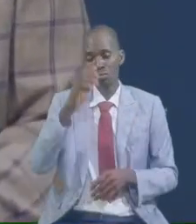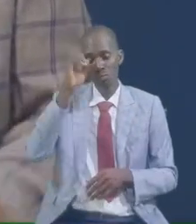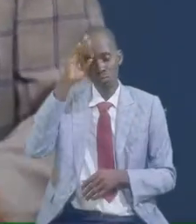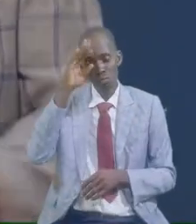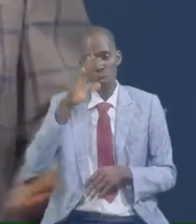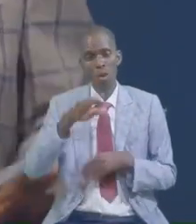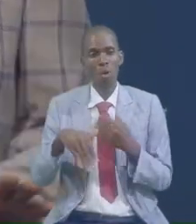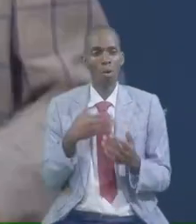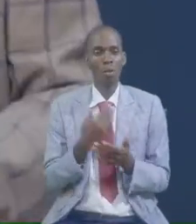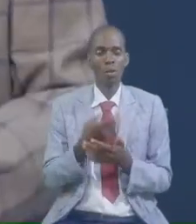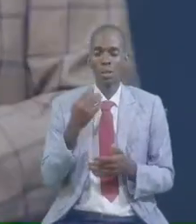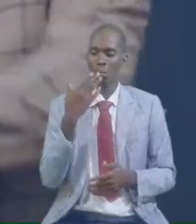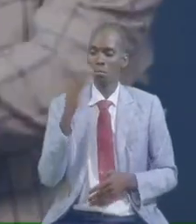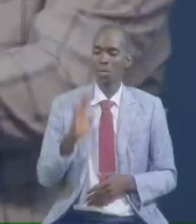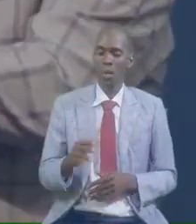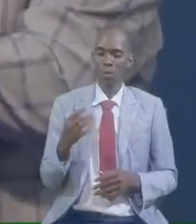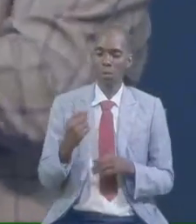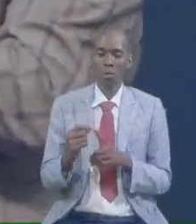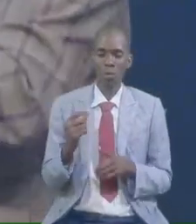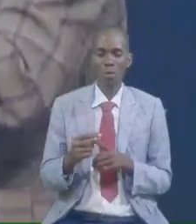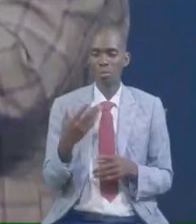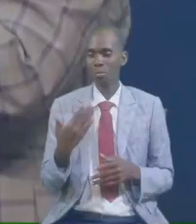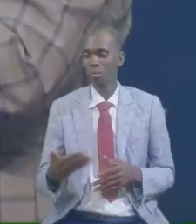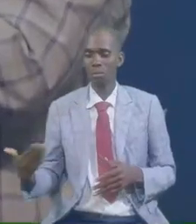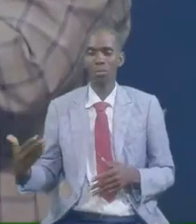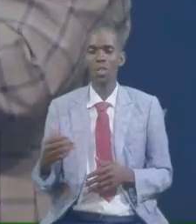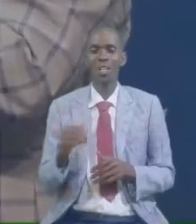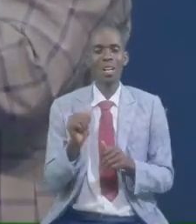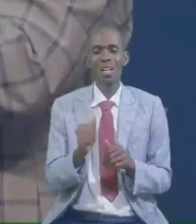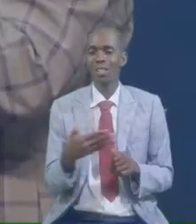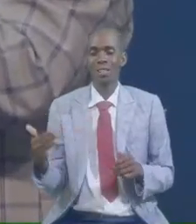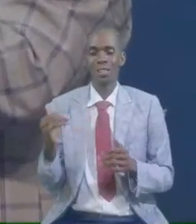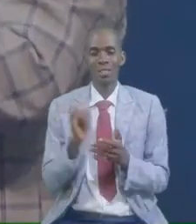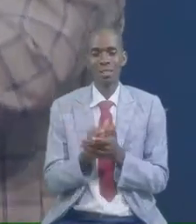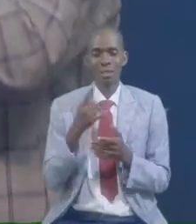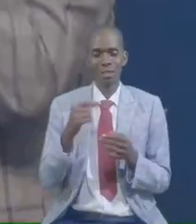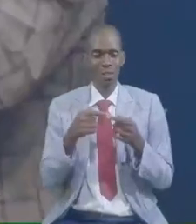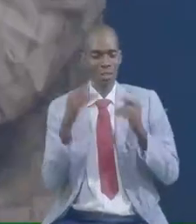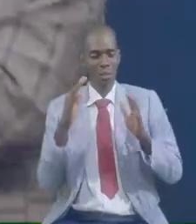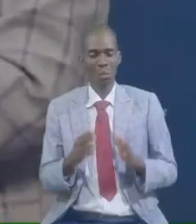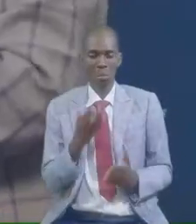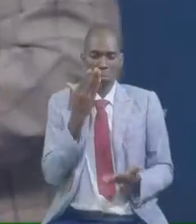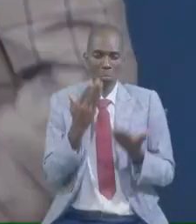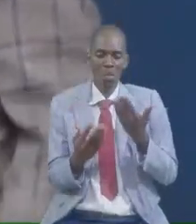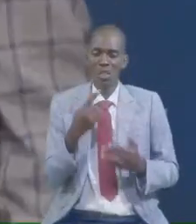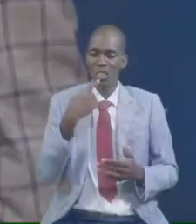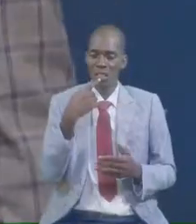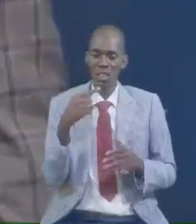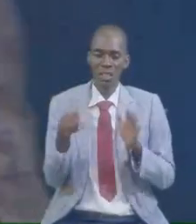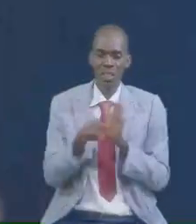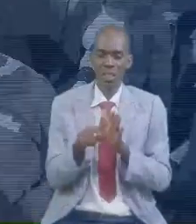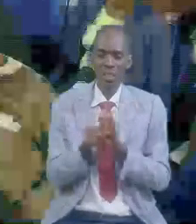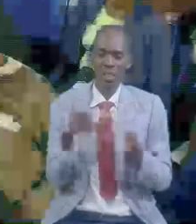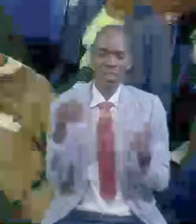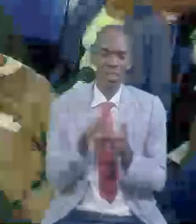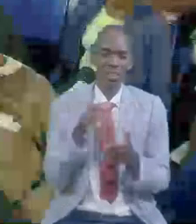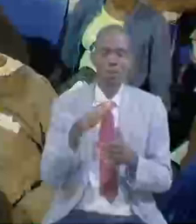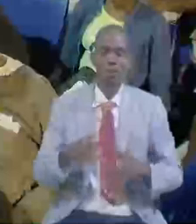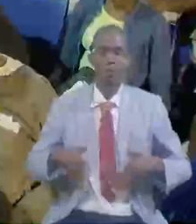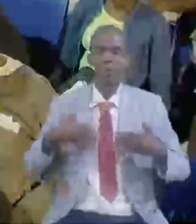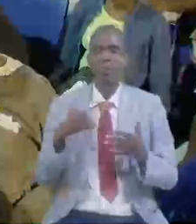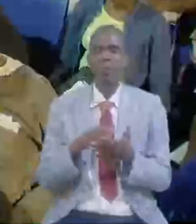enchantement, toutes les incantations et tout ce que l'ennemi peut prononcer négativement contre ta